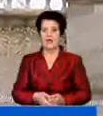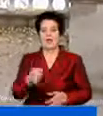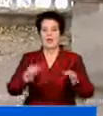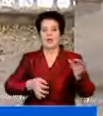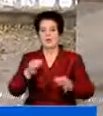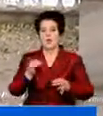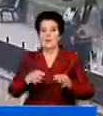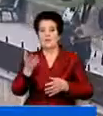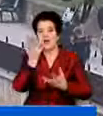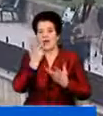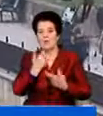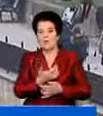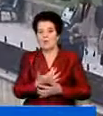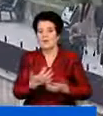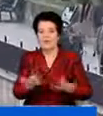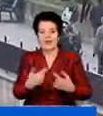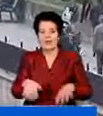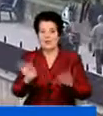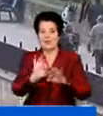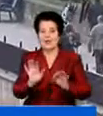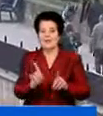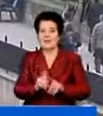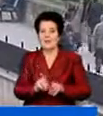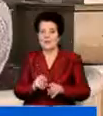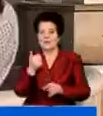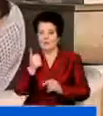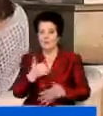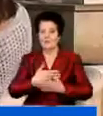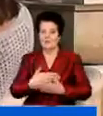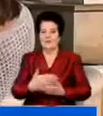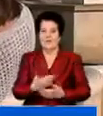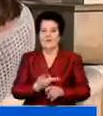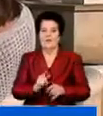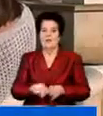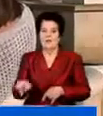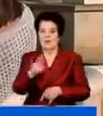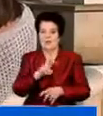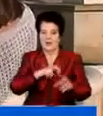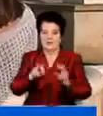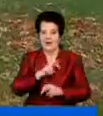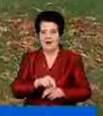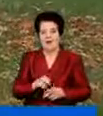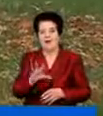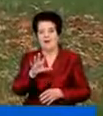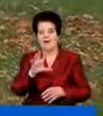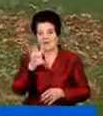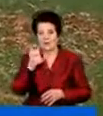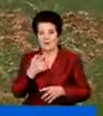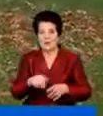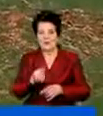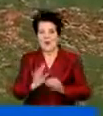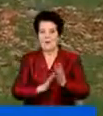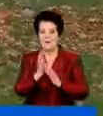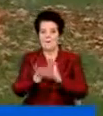Toamna, amestecul de culori niciodată la fel, poate fi o bună sursă de inspirație pentru cei aflați în căutarea cadrului perfect. Așa că